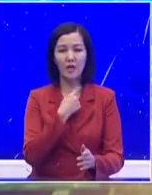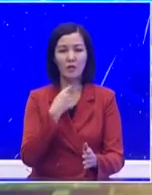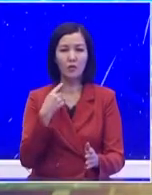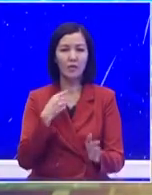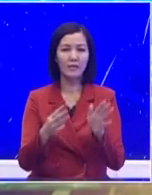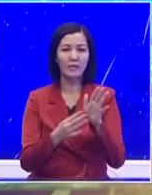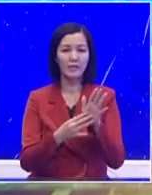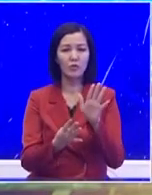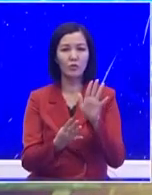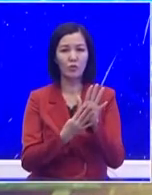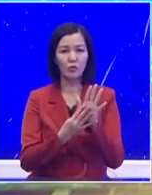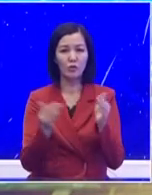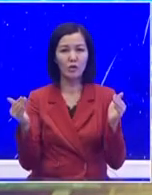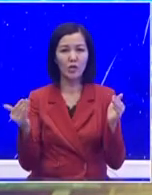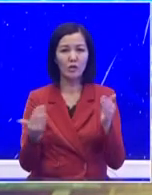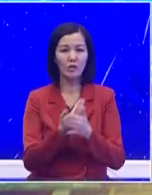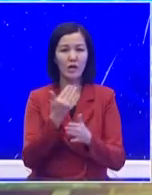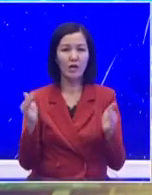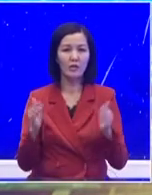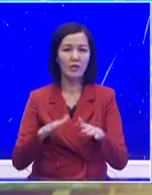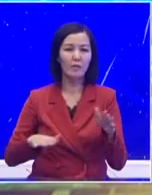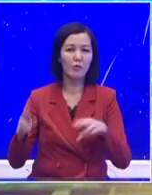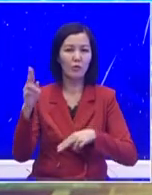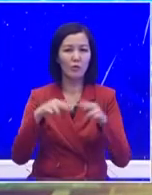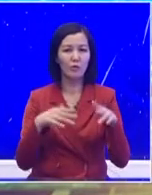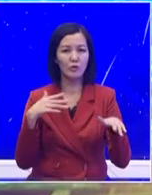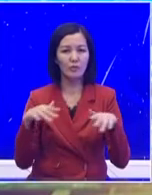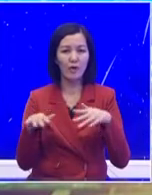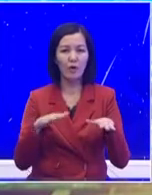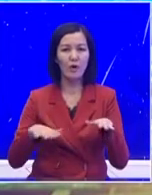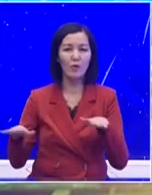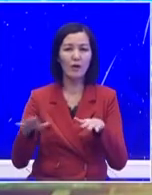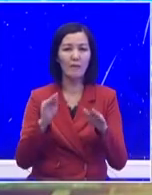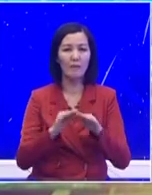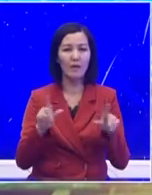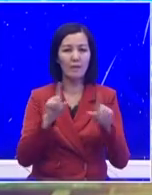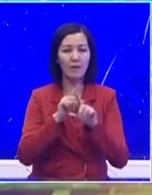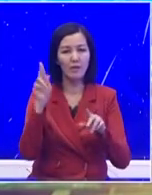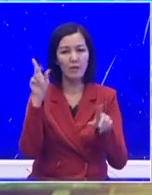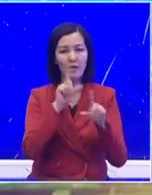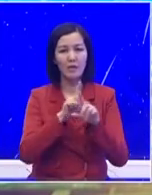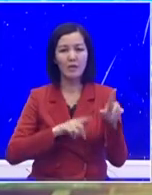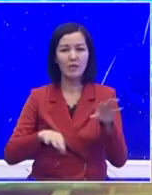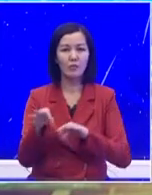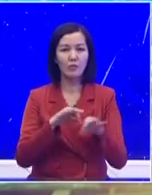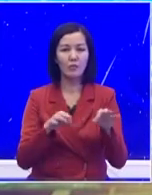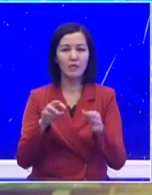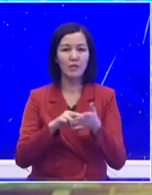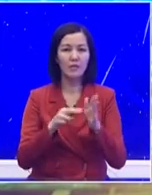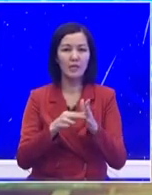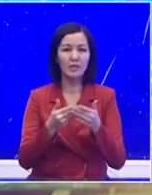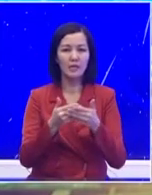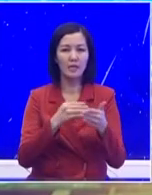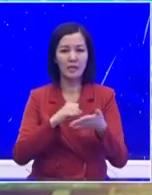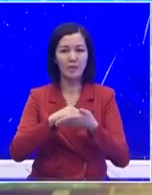Талдықорғанда 8-9 жаңа ықшам аудандарының құрылысы баяу. Сол аумаққа түсетін балабақша мен мектеп жобасын ертерек қарастырып